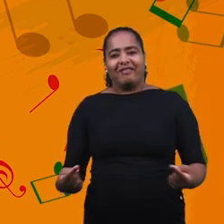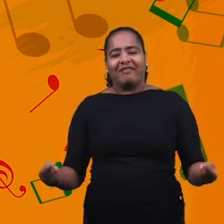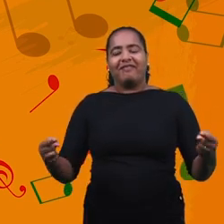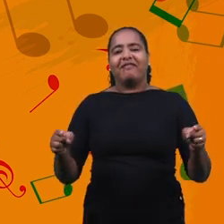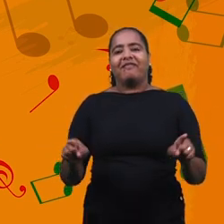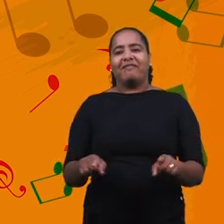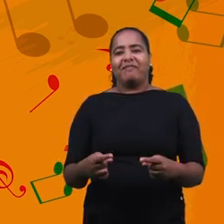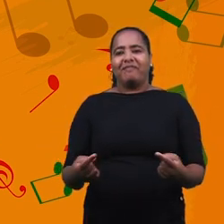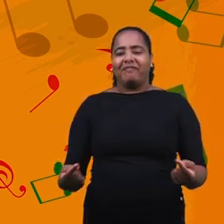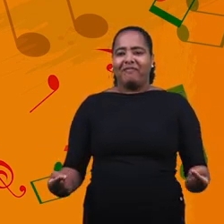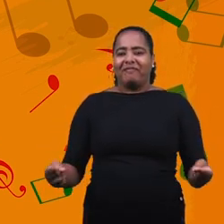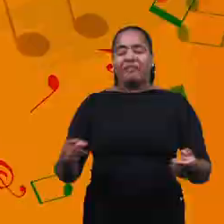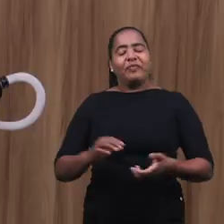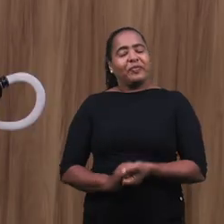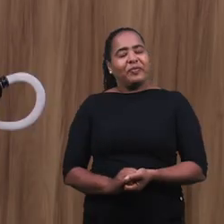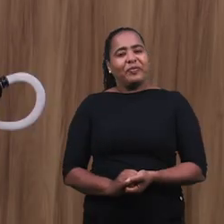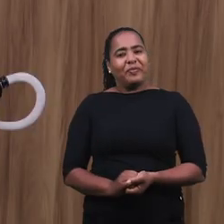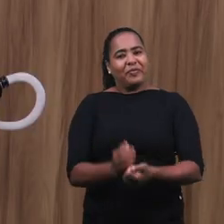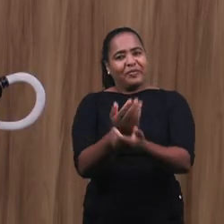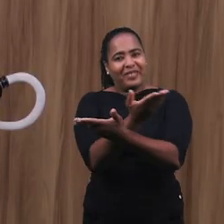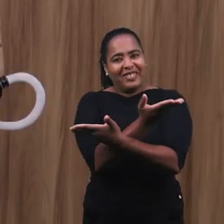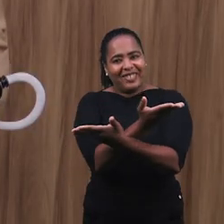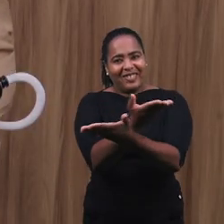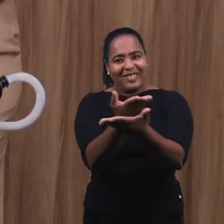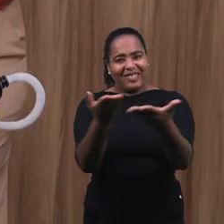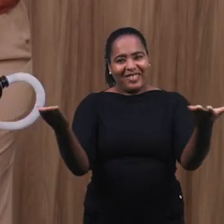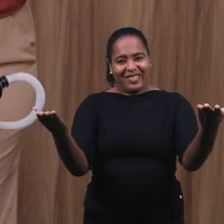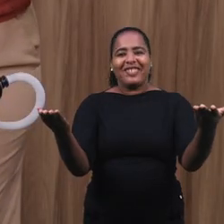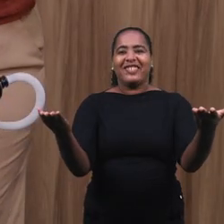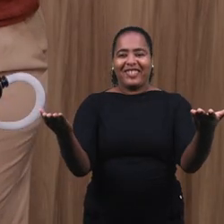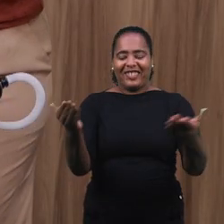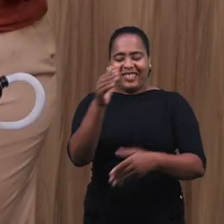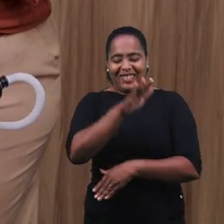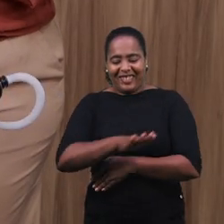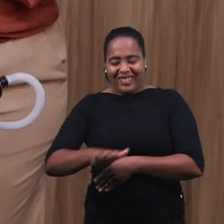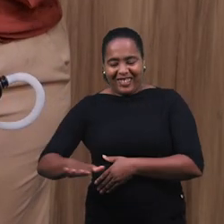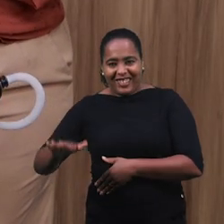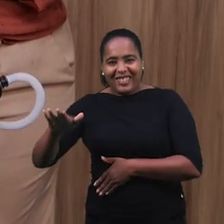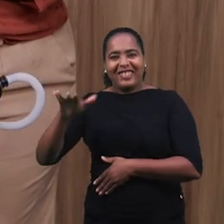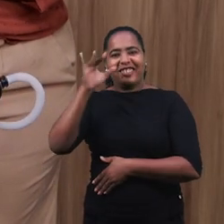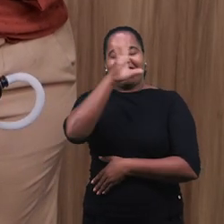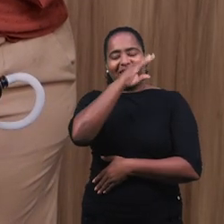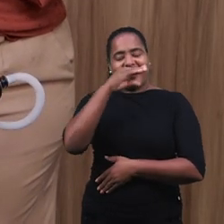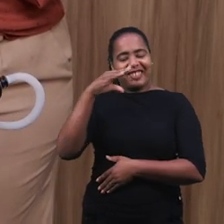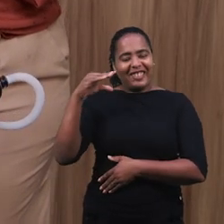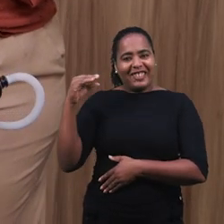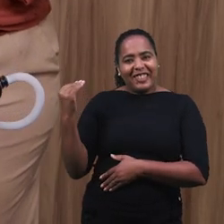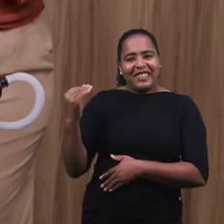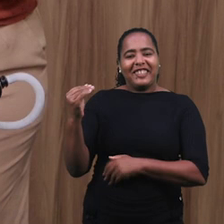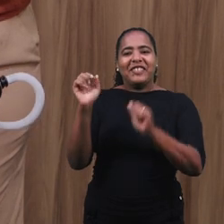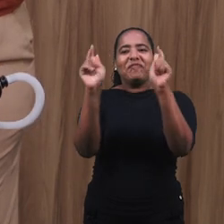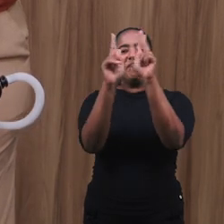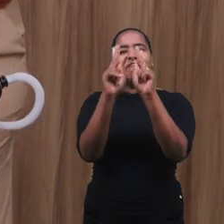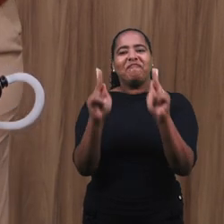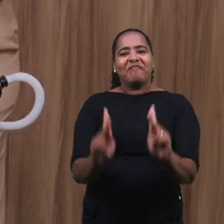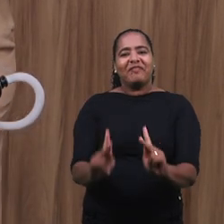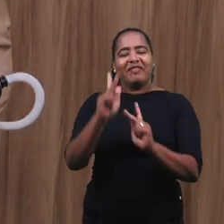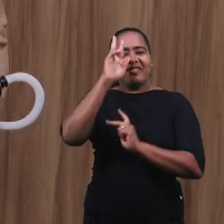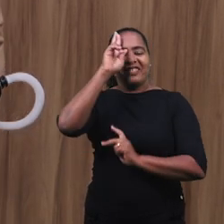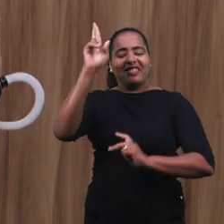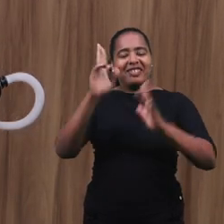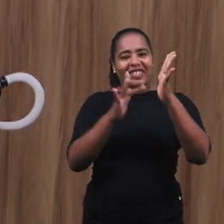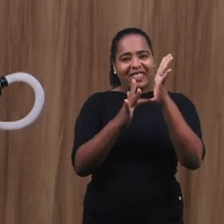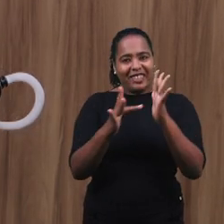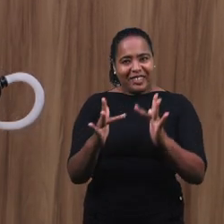Je veux saluer à tous nos enfants, intermédiaires et adolescents dans la paix du Seigneur Jésus.